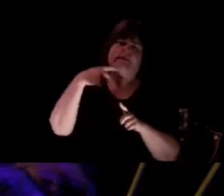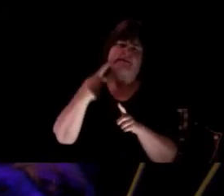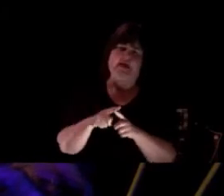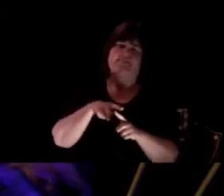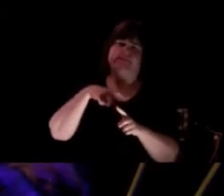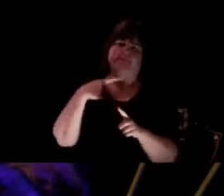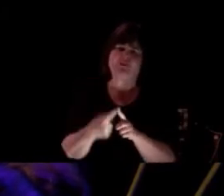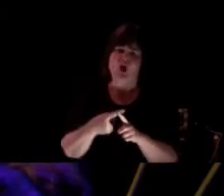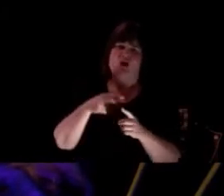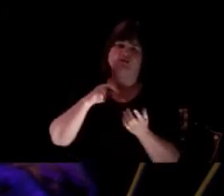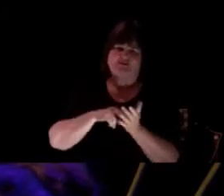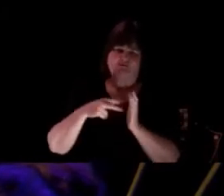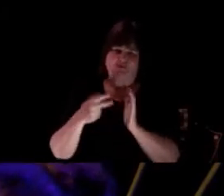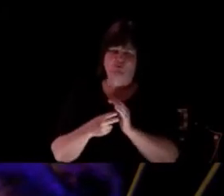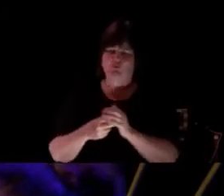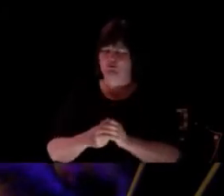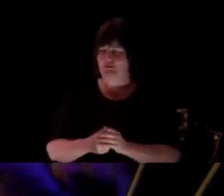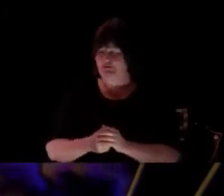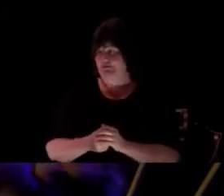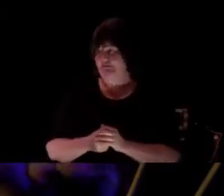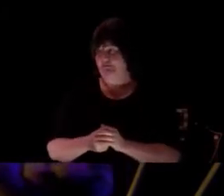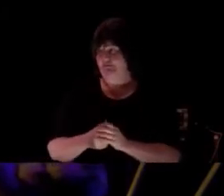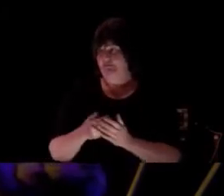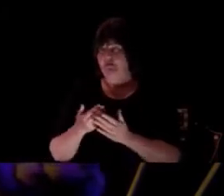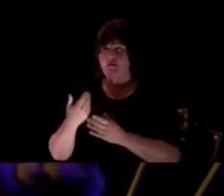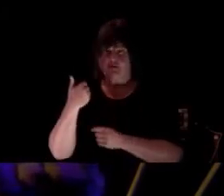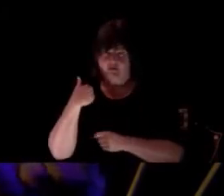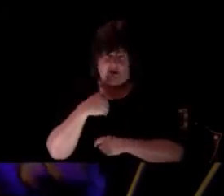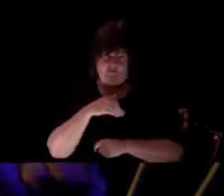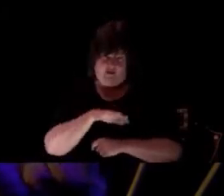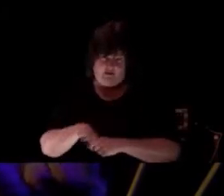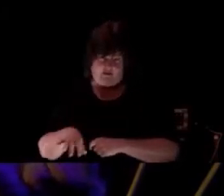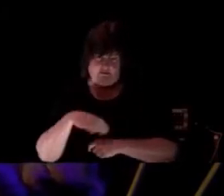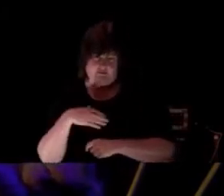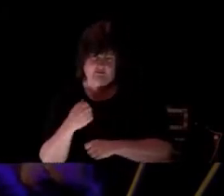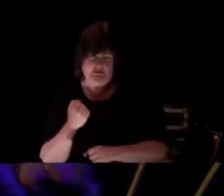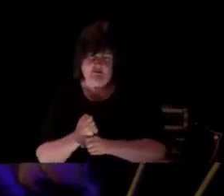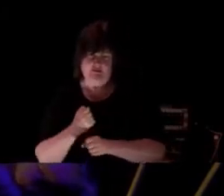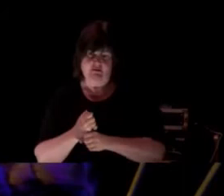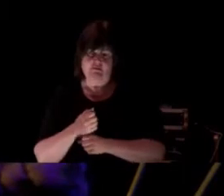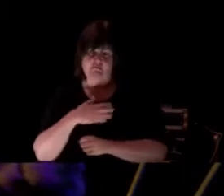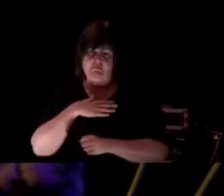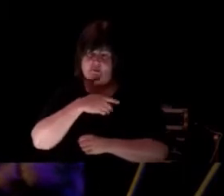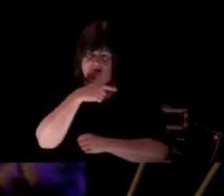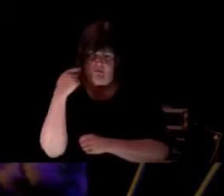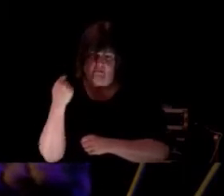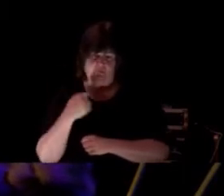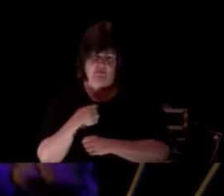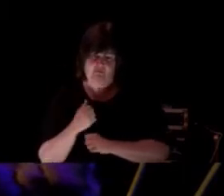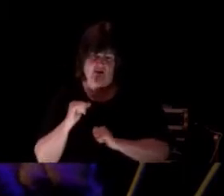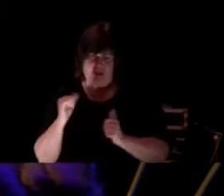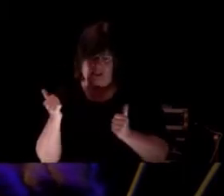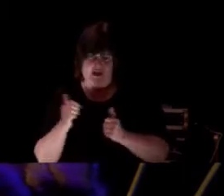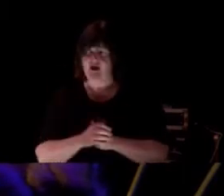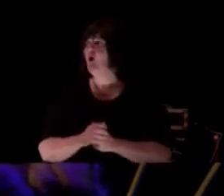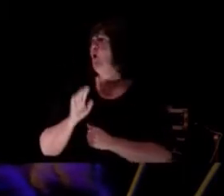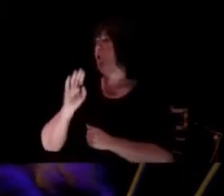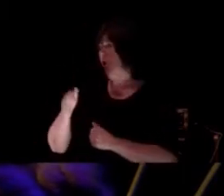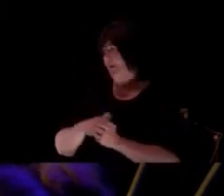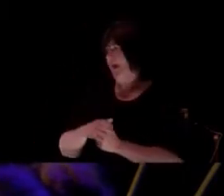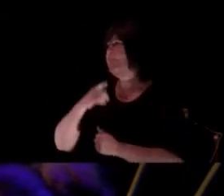da. Ja, altså, når jeg var liten, ikke sant, så var ikke pappa så grei. Og ja, altså, pappa var ikke grei, nei.